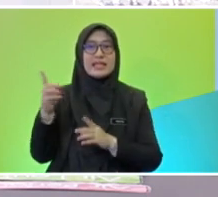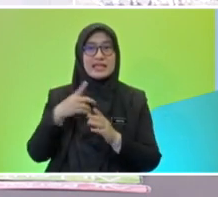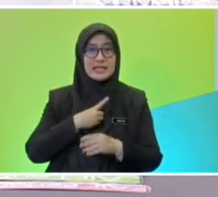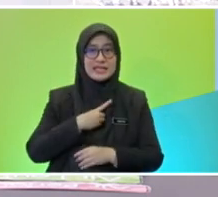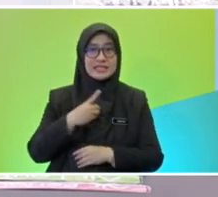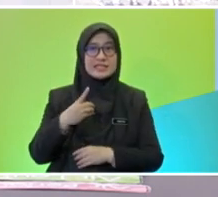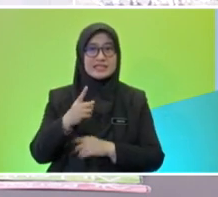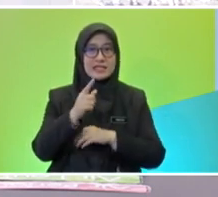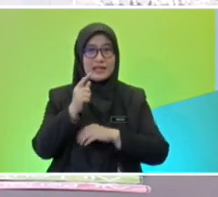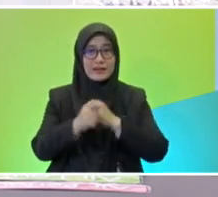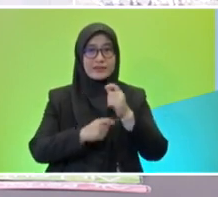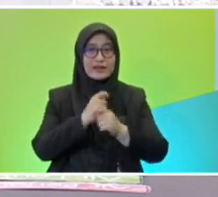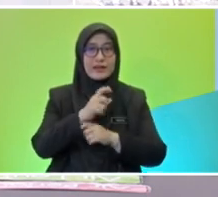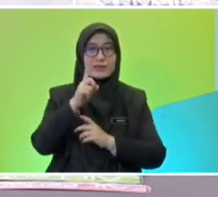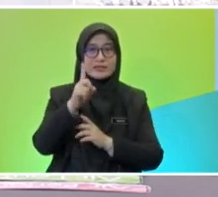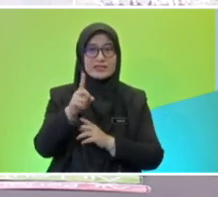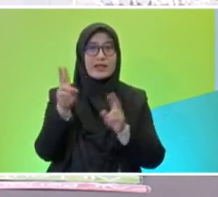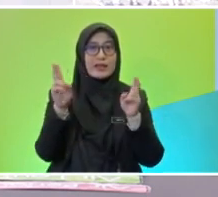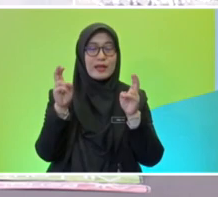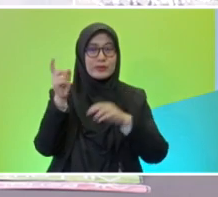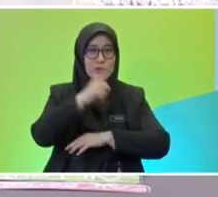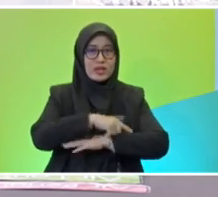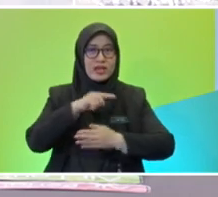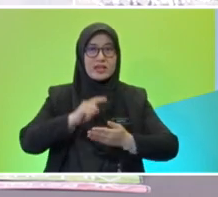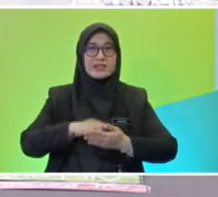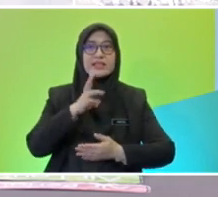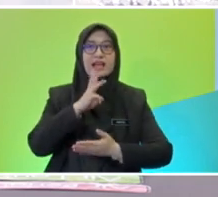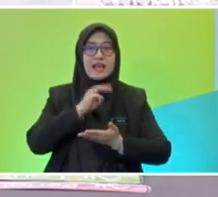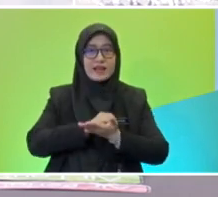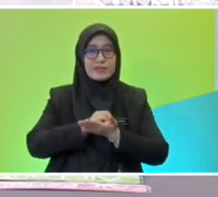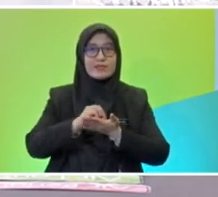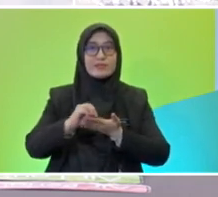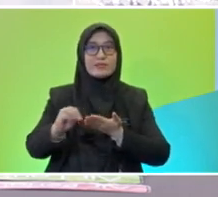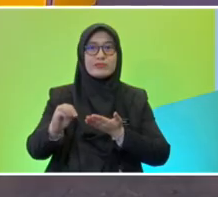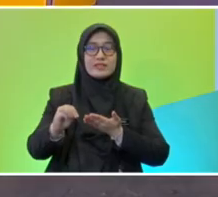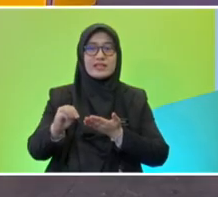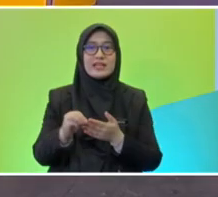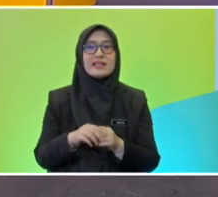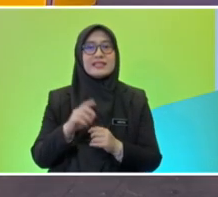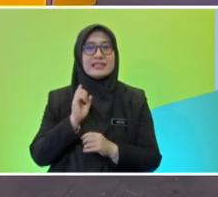topik kita pada hari ini adalah Ustaz Aiman